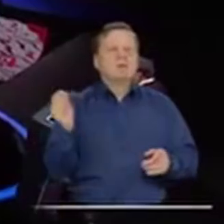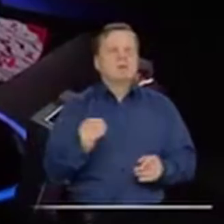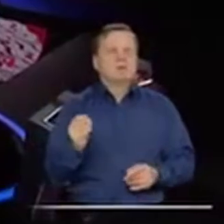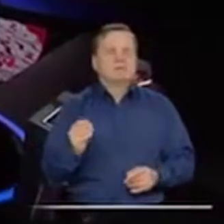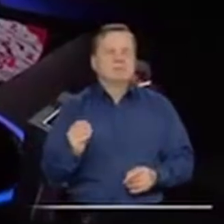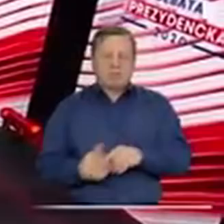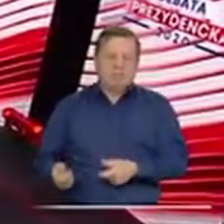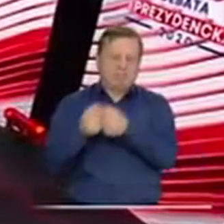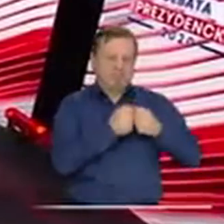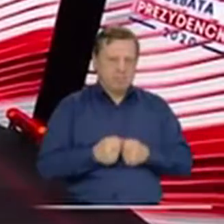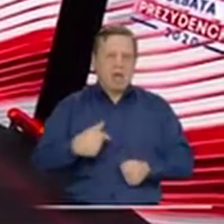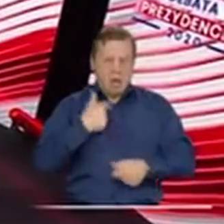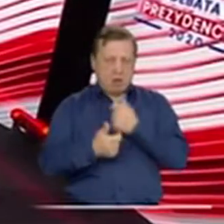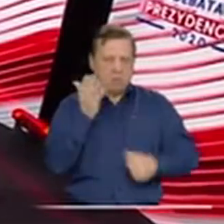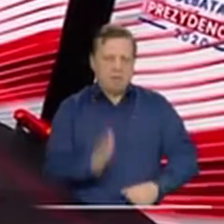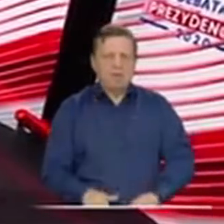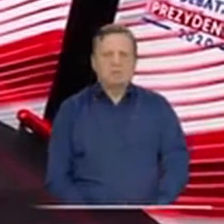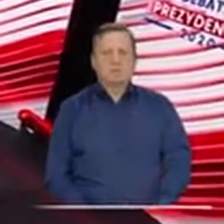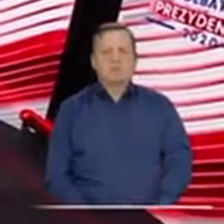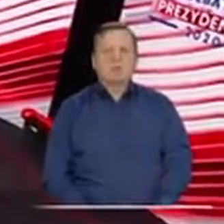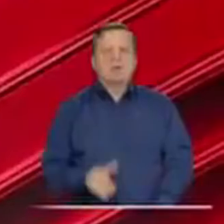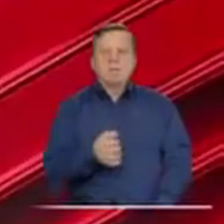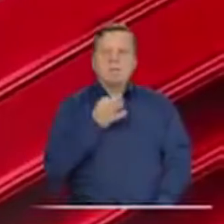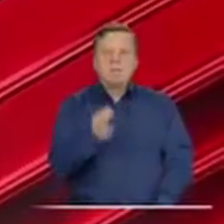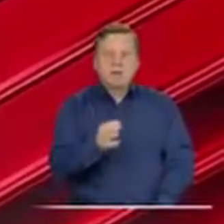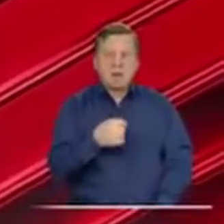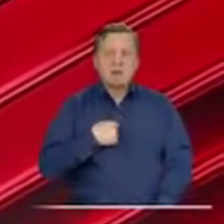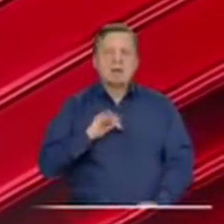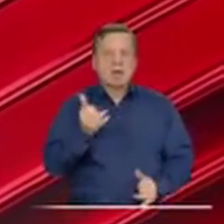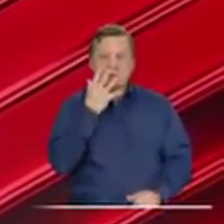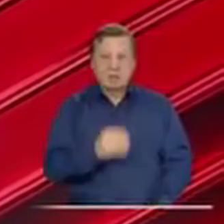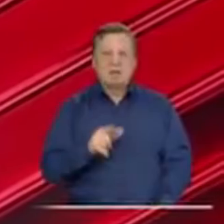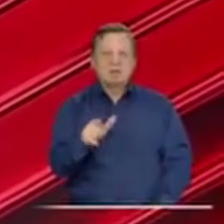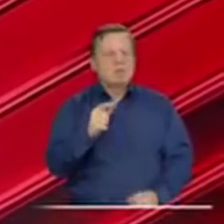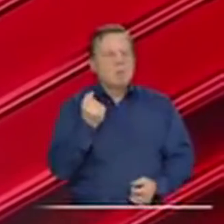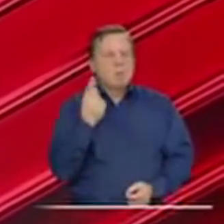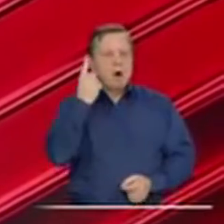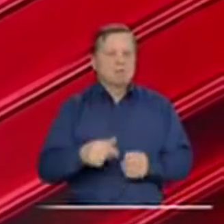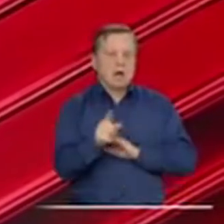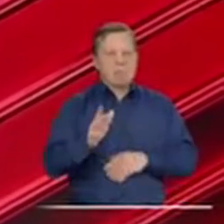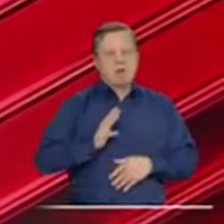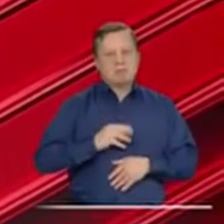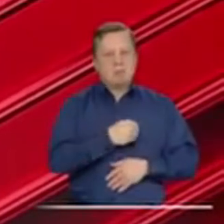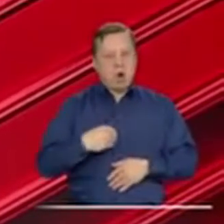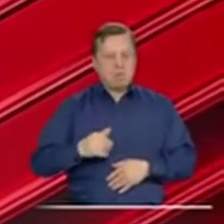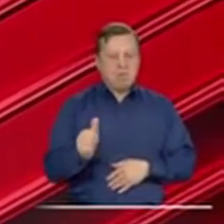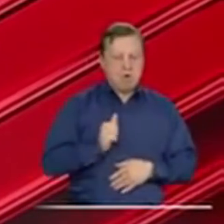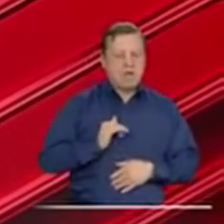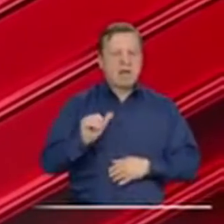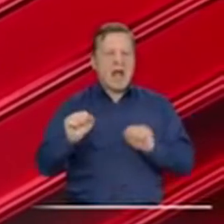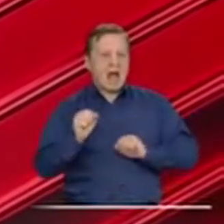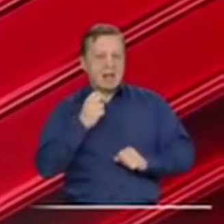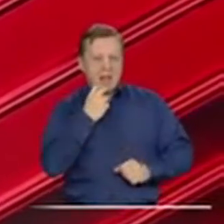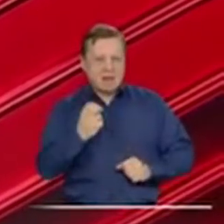pomyśleć... Minuta minęła. Chyba warto przypomnieć, proszę Państwa, jak brzmi pytanie, jaka jest Pana bądź Pani koncepcja zapewnienia w Polsce bezpieczeństwa militarnego i